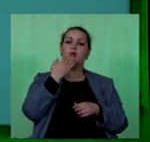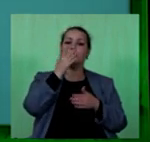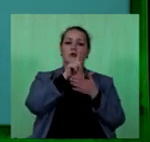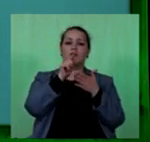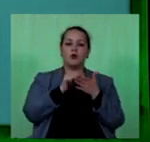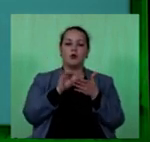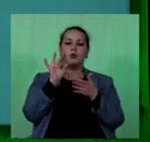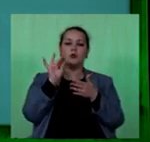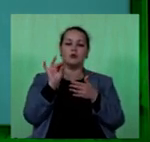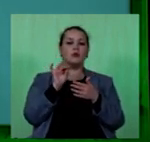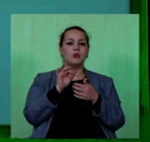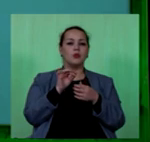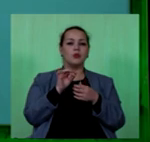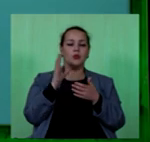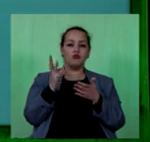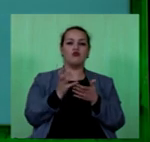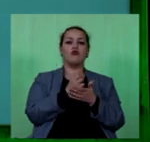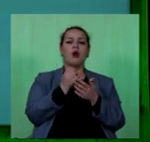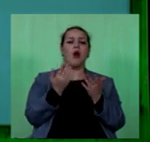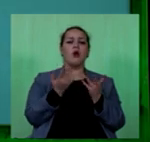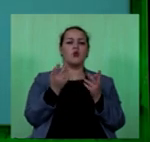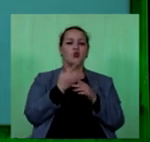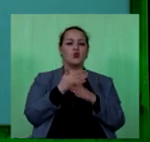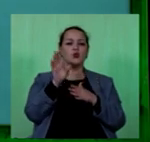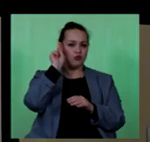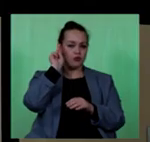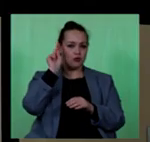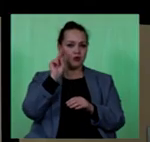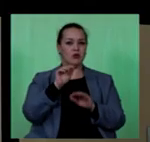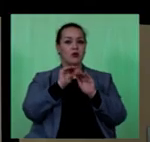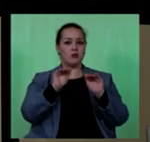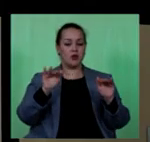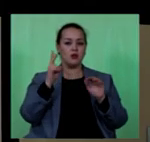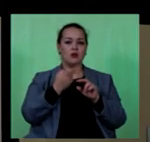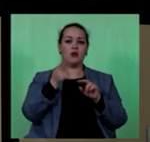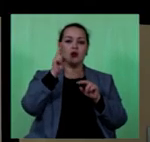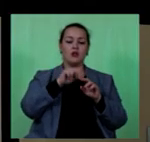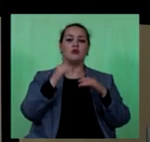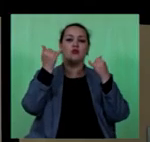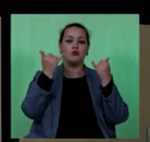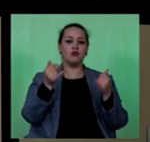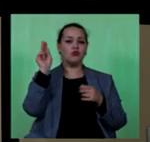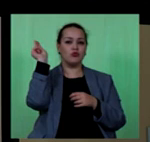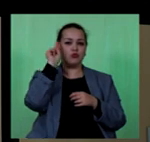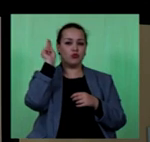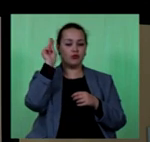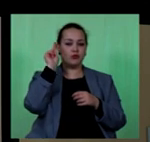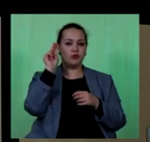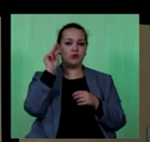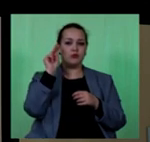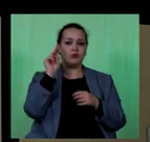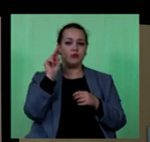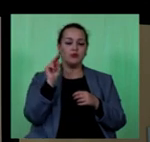определите какой частью речи является слово белую на этом сегодняшний урок подошел к